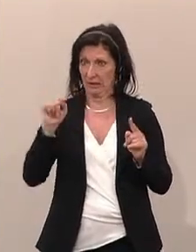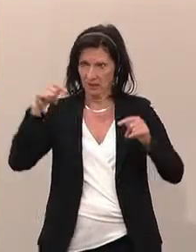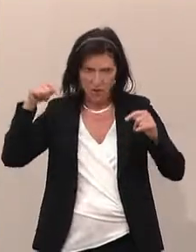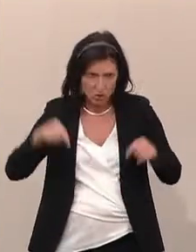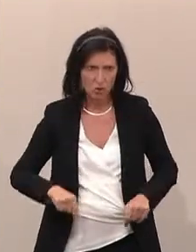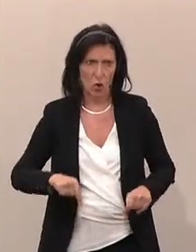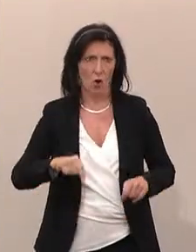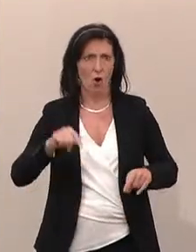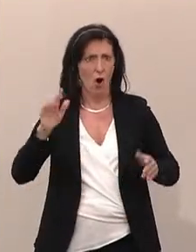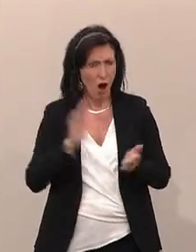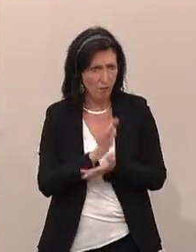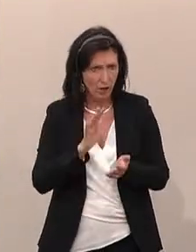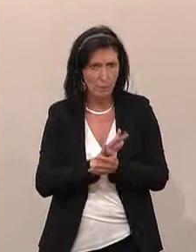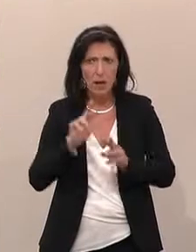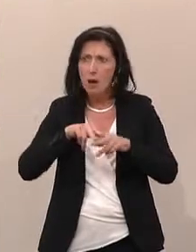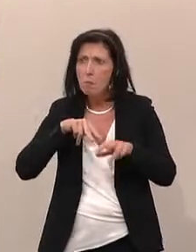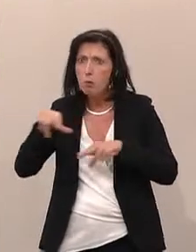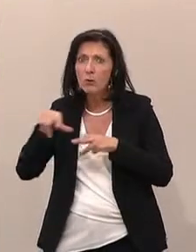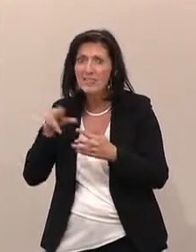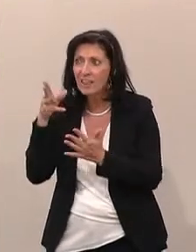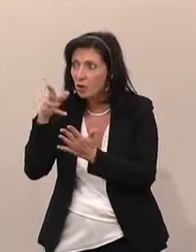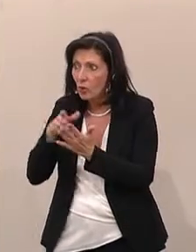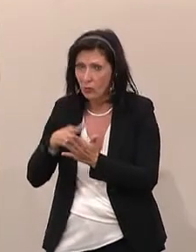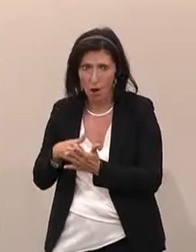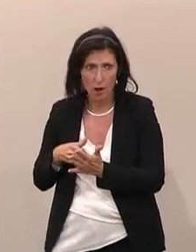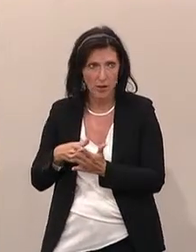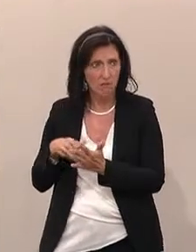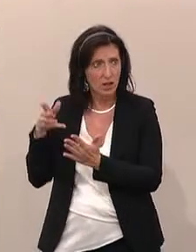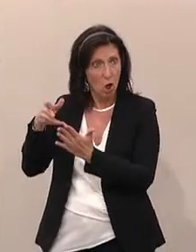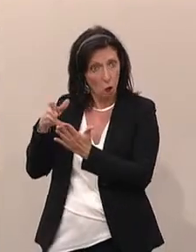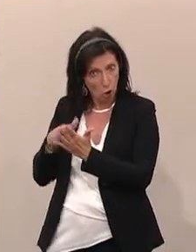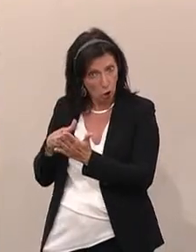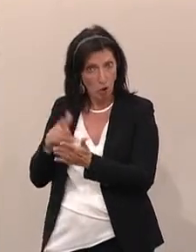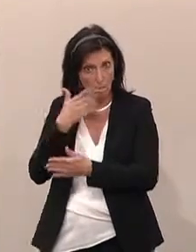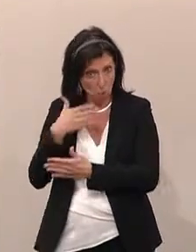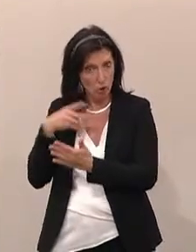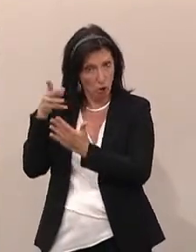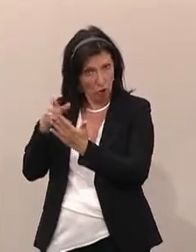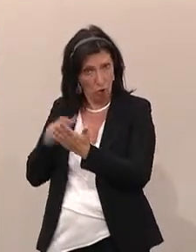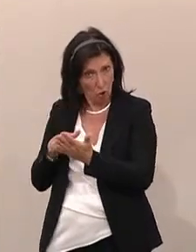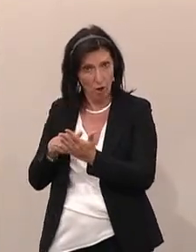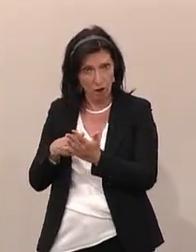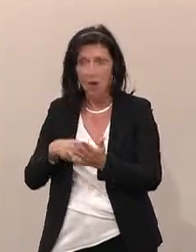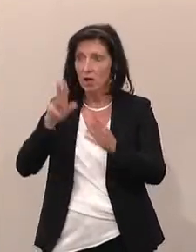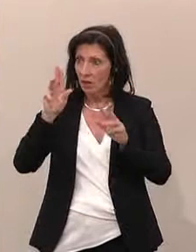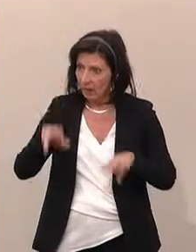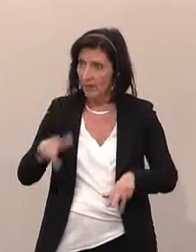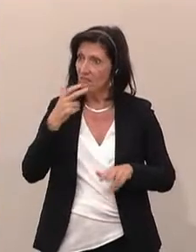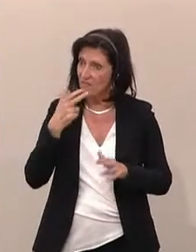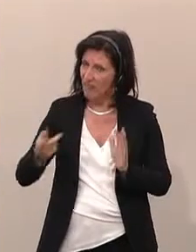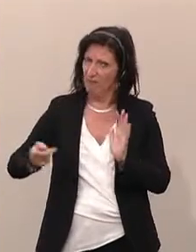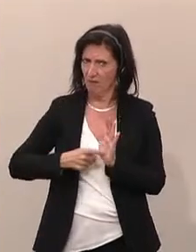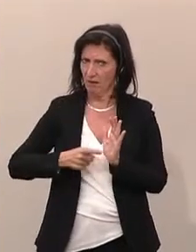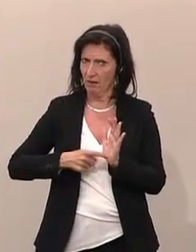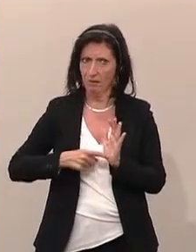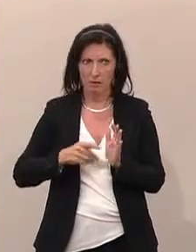ist, die Bundesregierung zu kontrollieren. Und wenn wir diese Kontrollaufgabe wahrnehmen wollen, wenn wir unsere Rechte einfordern können wollen, dann brauchen